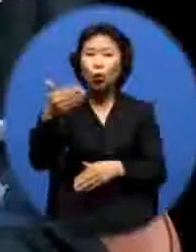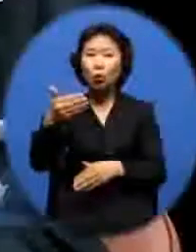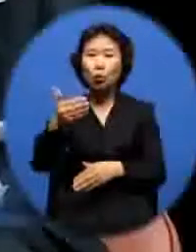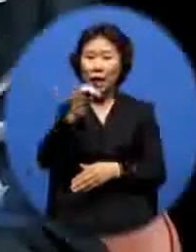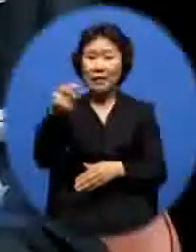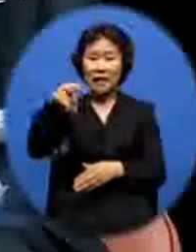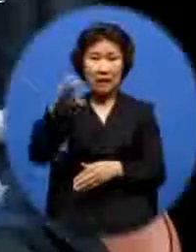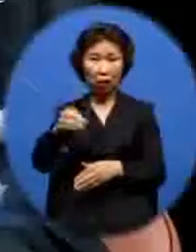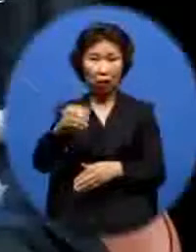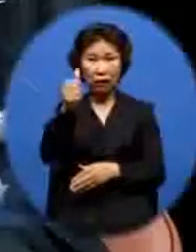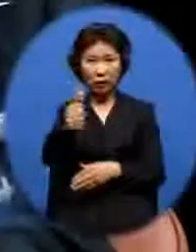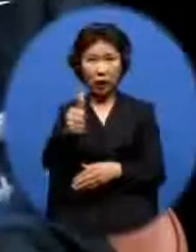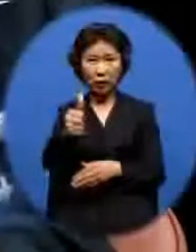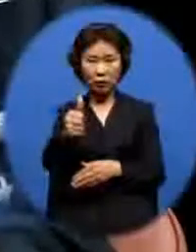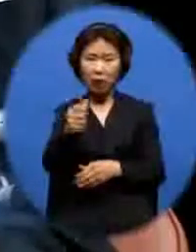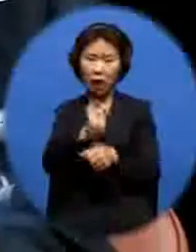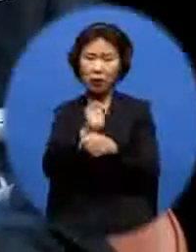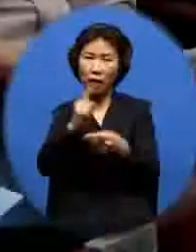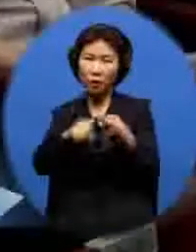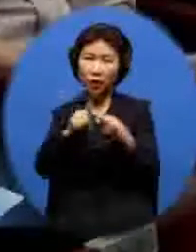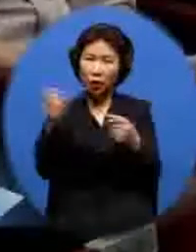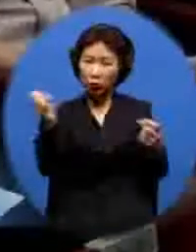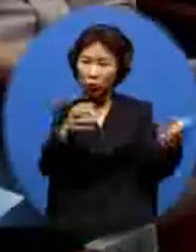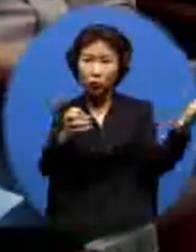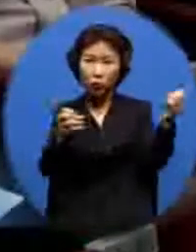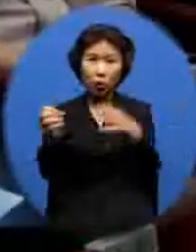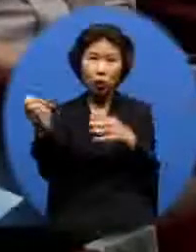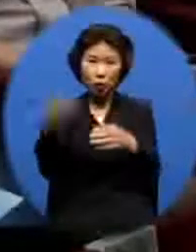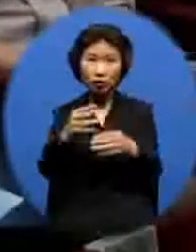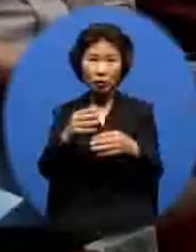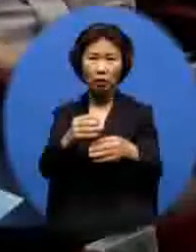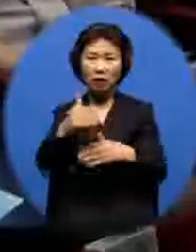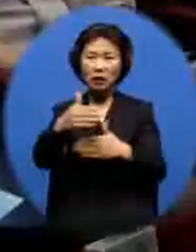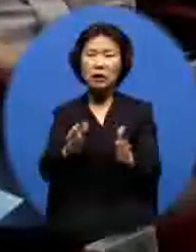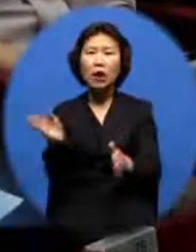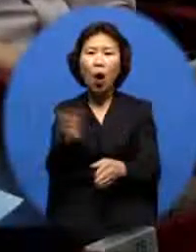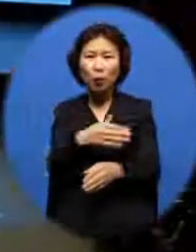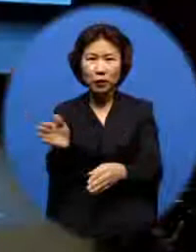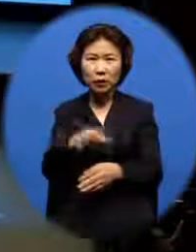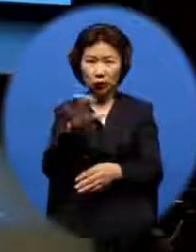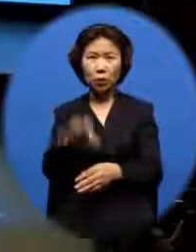등을 주제로 의견을 주고받는 토크쇼로 진행해 격이 없는 소통의 장이 펼쳐지기도 했습니다.